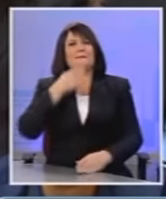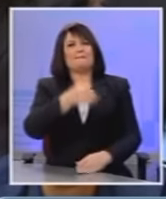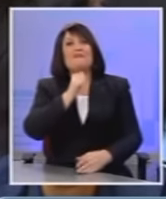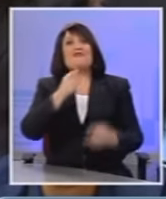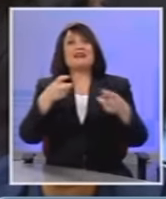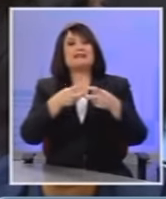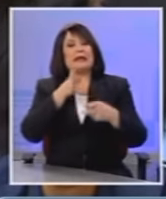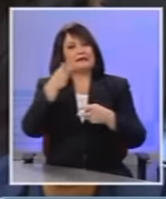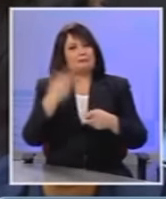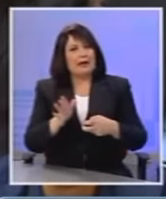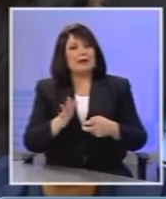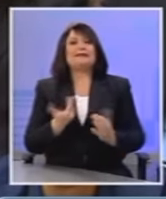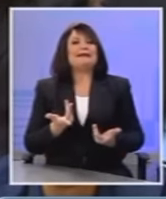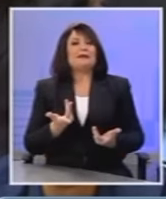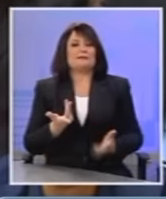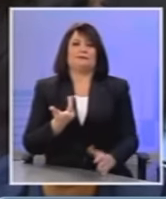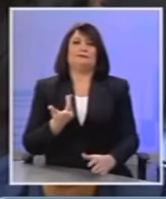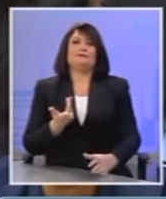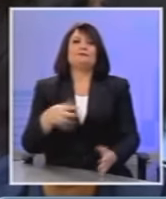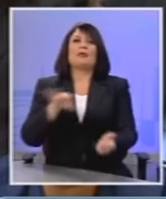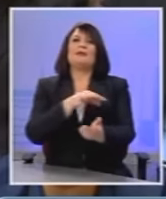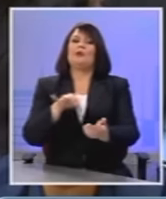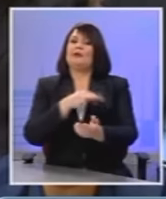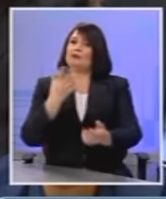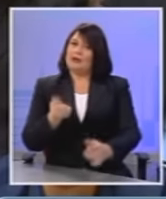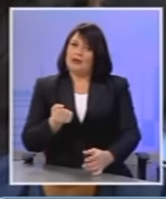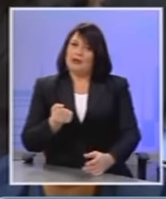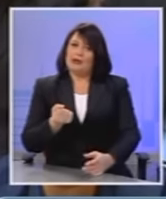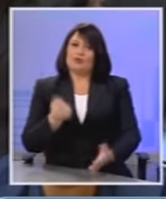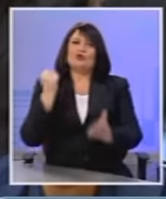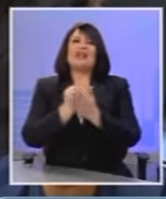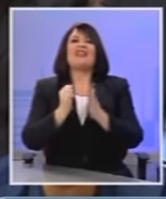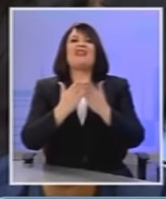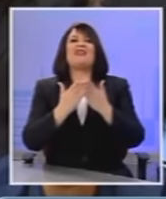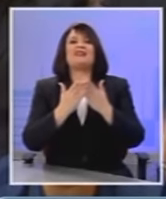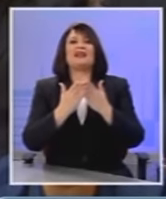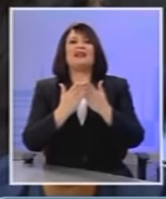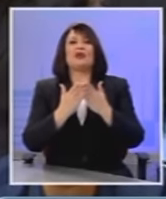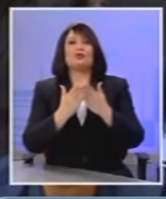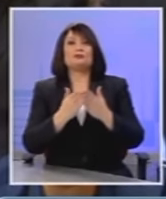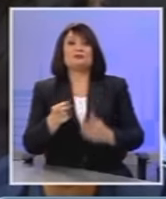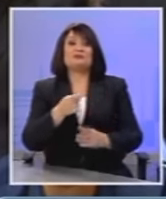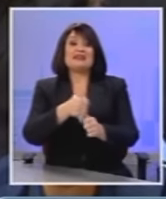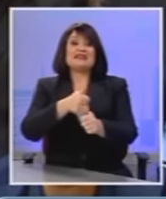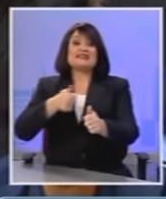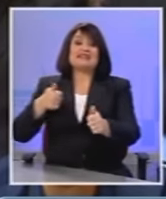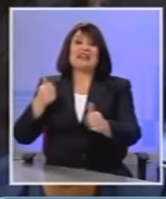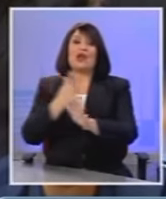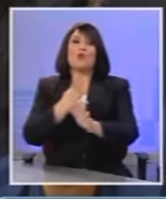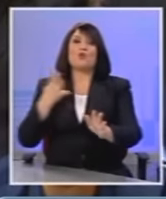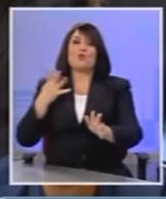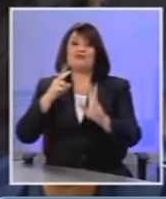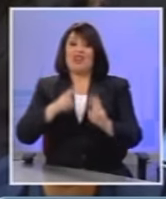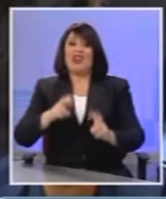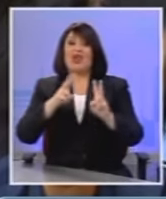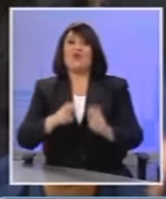Βρυξέλλες, ενώ έχουν διπλωματικό διαβατήριο ως γνωστόν, τους έβαλαν στη σειρά και τους έκαναν έλεγχο